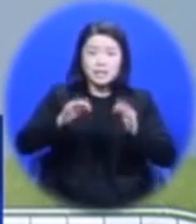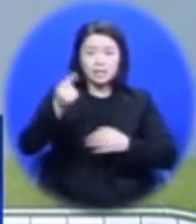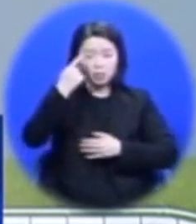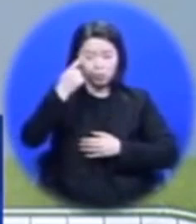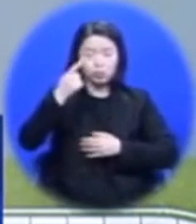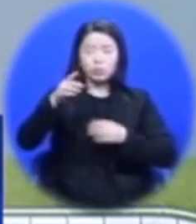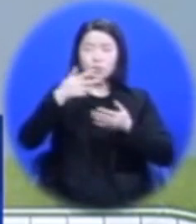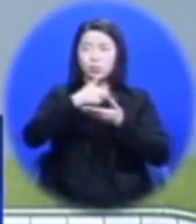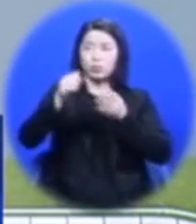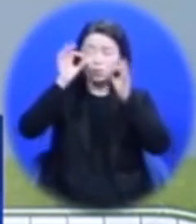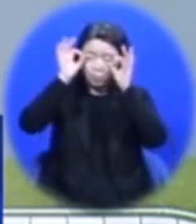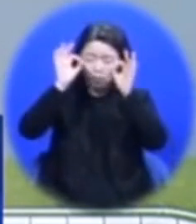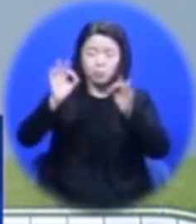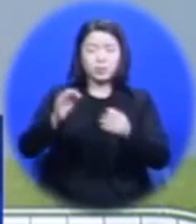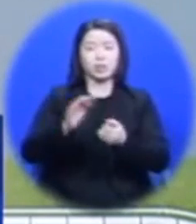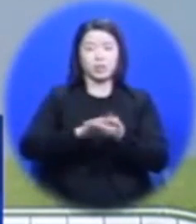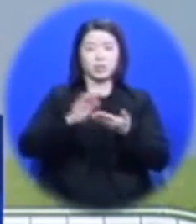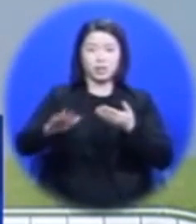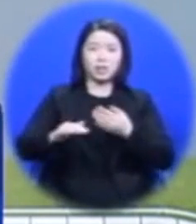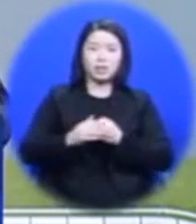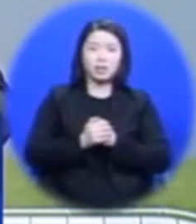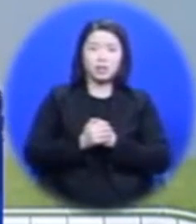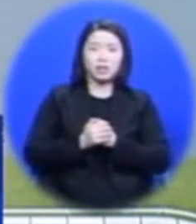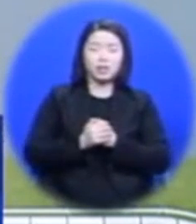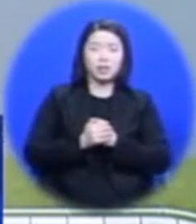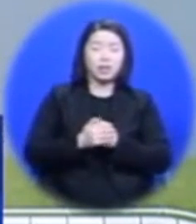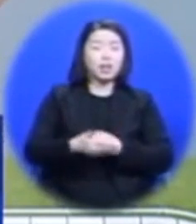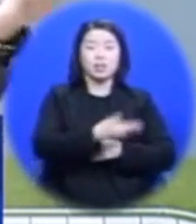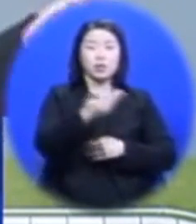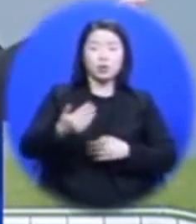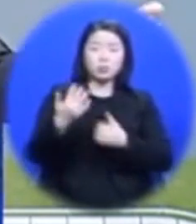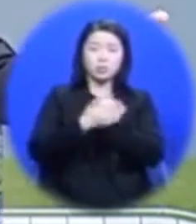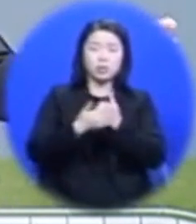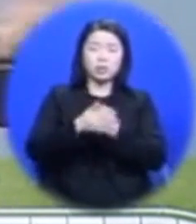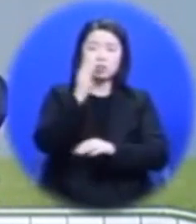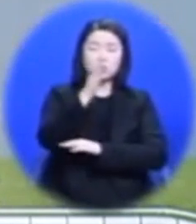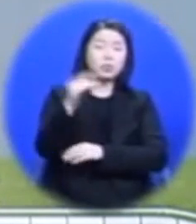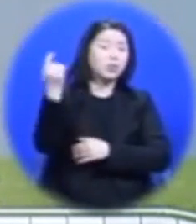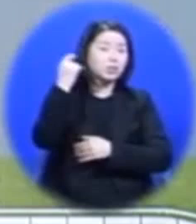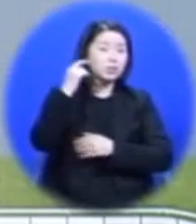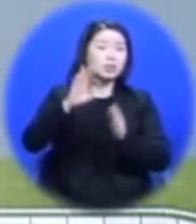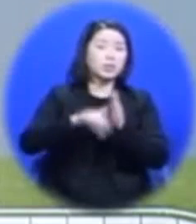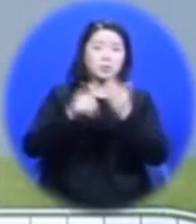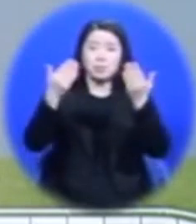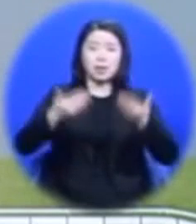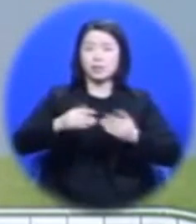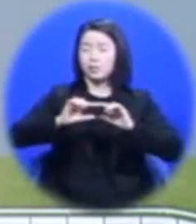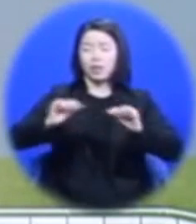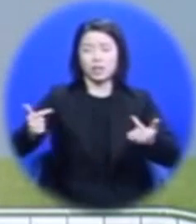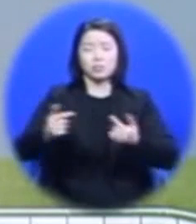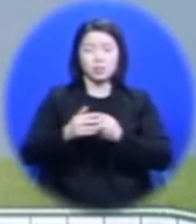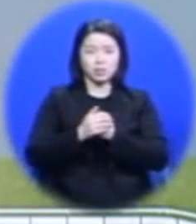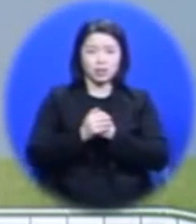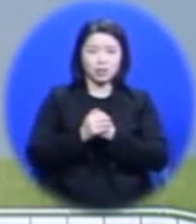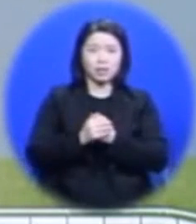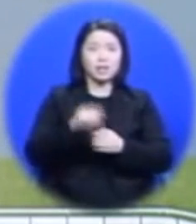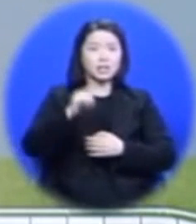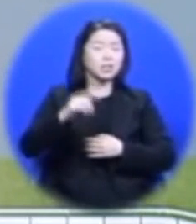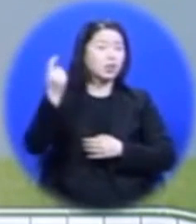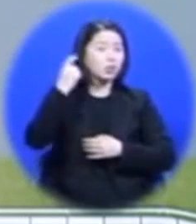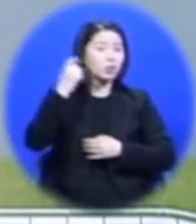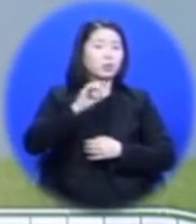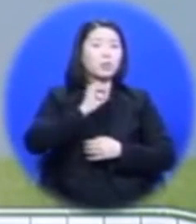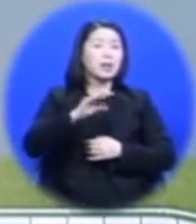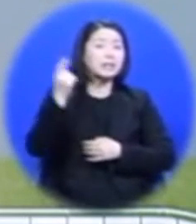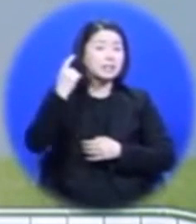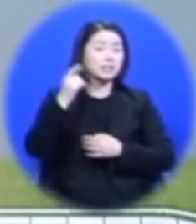주를 배웁나이다. 여러분, 은혜는 설교 들을 때만 받는 거 아닙니다. 이건 귀로만